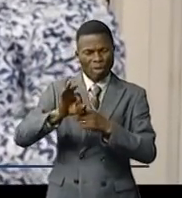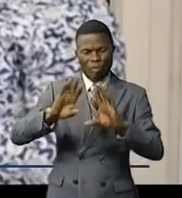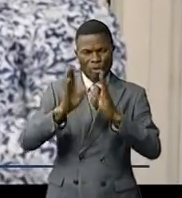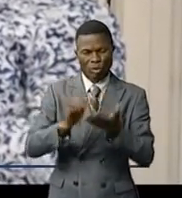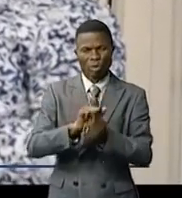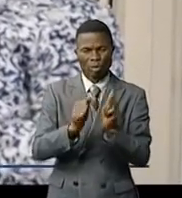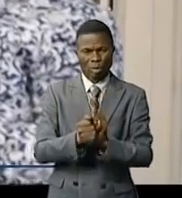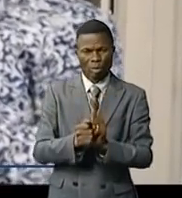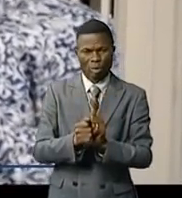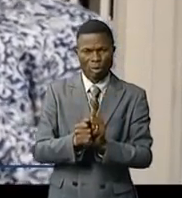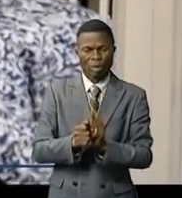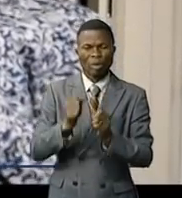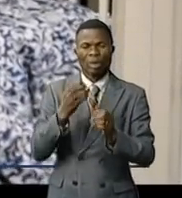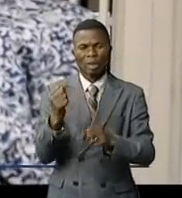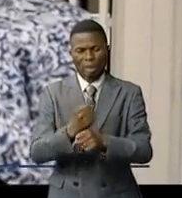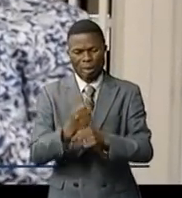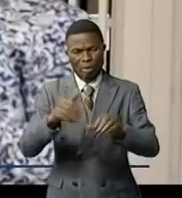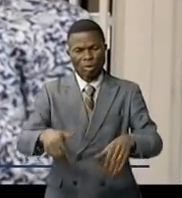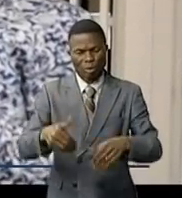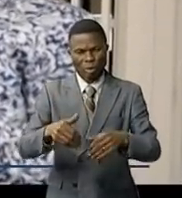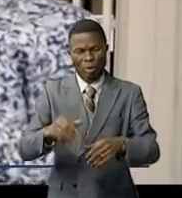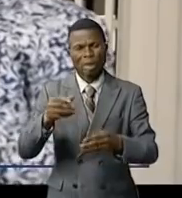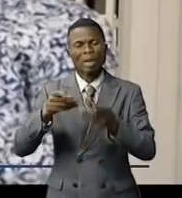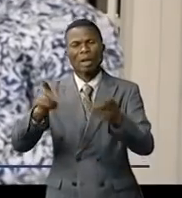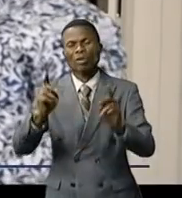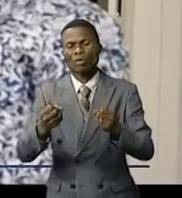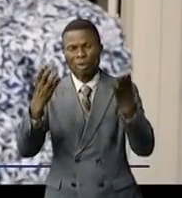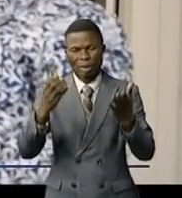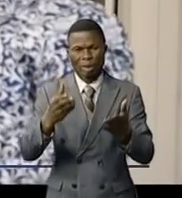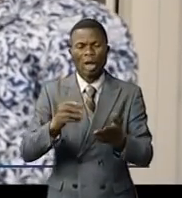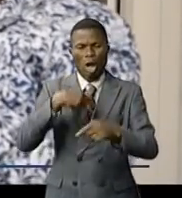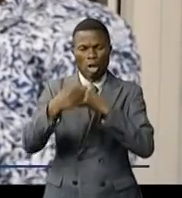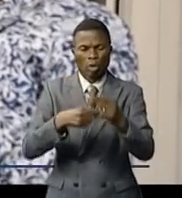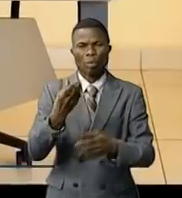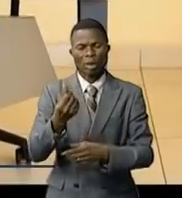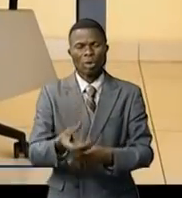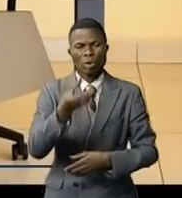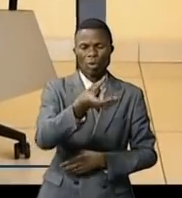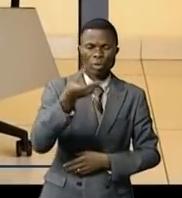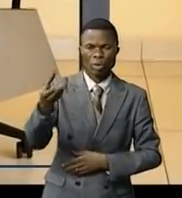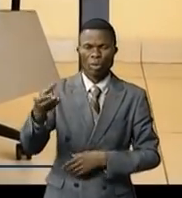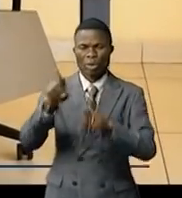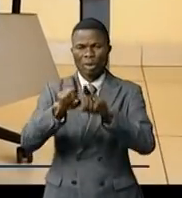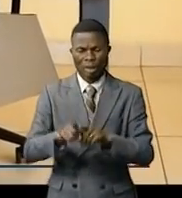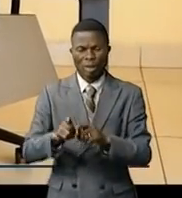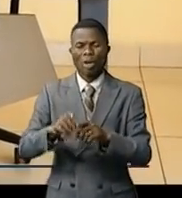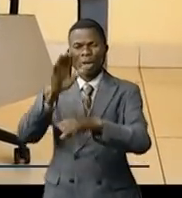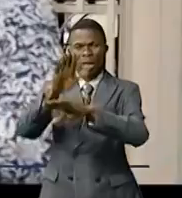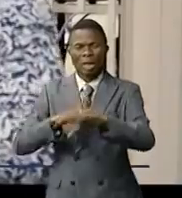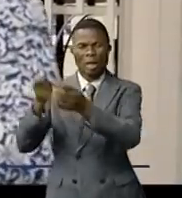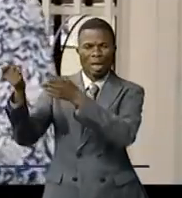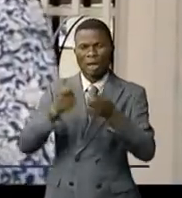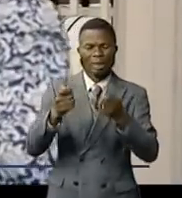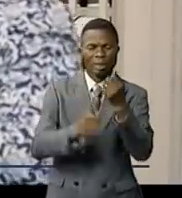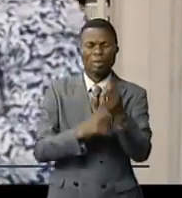la vente, la production, les prix, l'accès au financement et partenariat pour les investissements. Accompagner